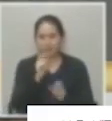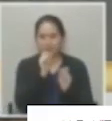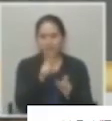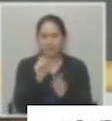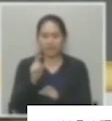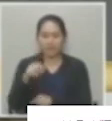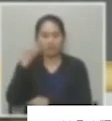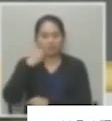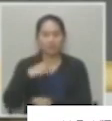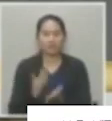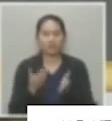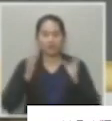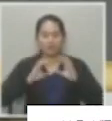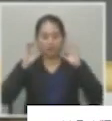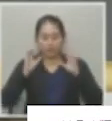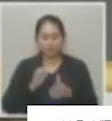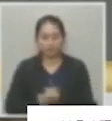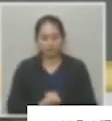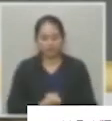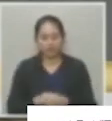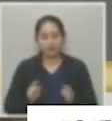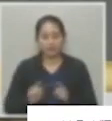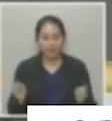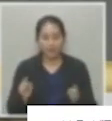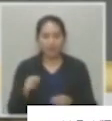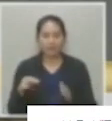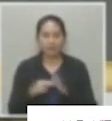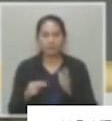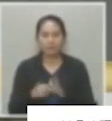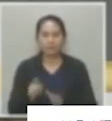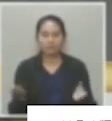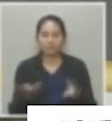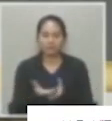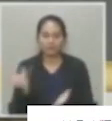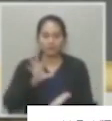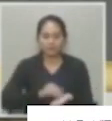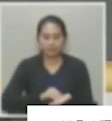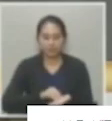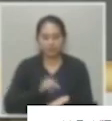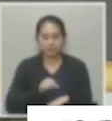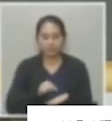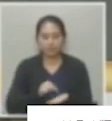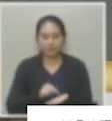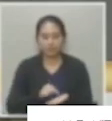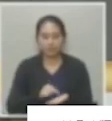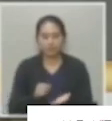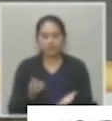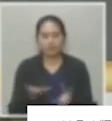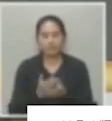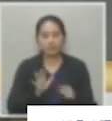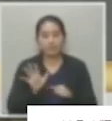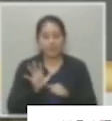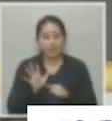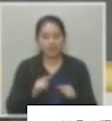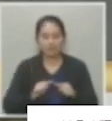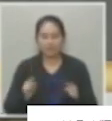วันเป็นเงินหลวงเก็บตามกฎหมายแต่คุณนำไว้ไปในเล่มเขาเรียกว่าเอกสารประกอบงบประมาณเล่มที่5แต่คุณไม่ได้อยู่